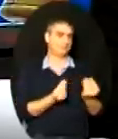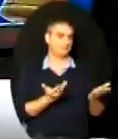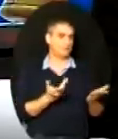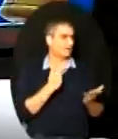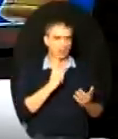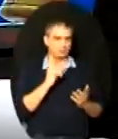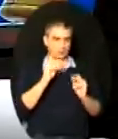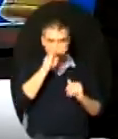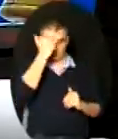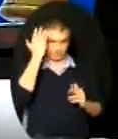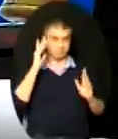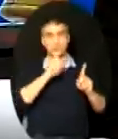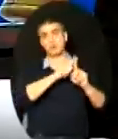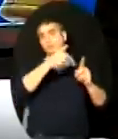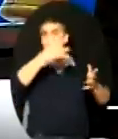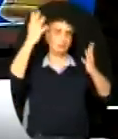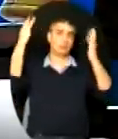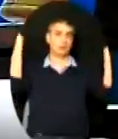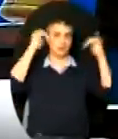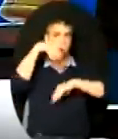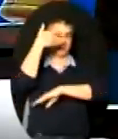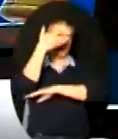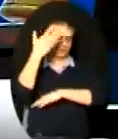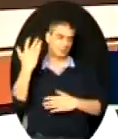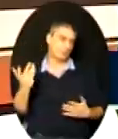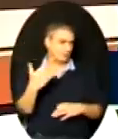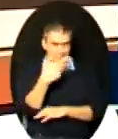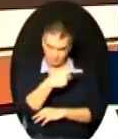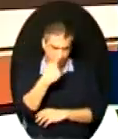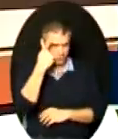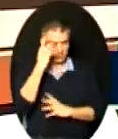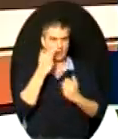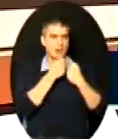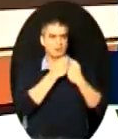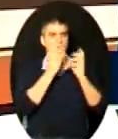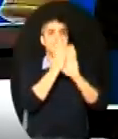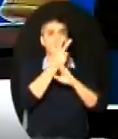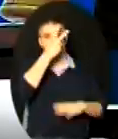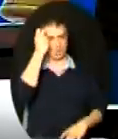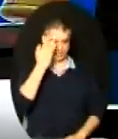לא צריך להוציא את זה מפרופורציה, כאילו זה מה שהולך למוטט את המדינה. המדינה הזאת יודעת להתמודד עם טרור